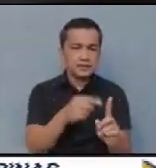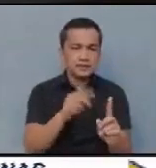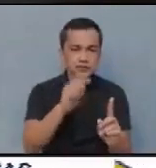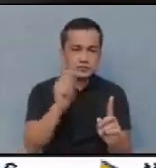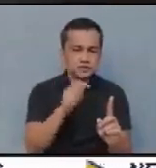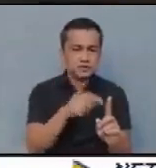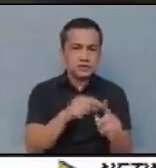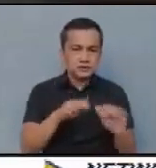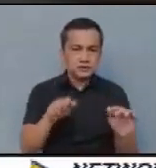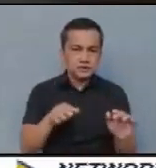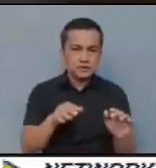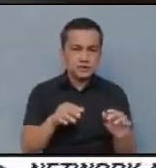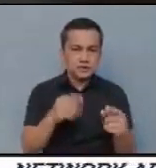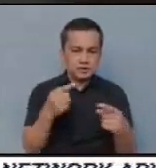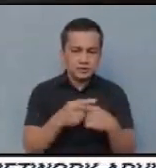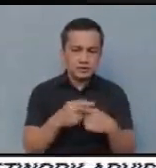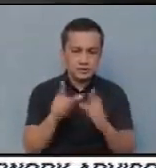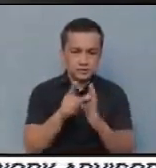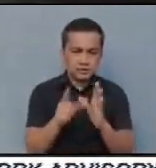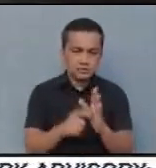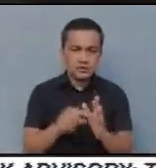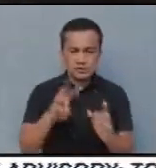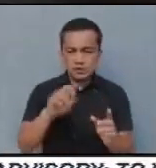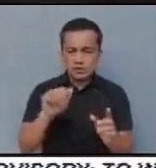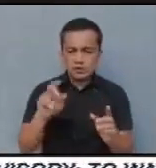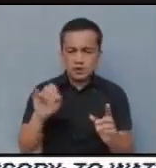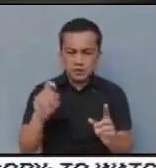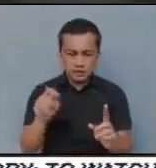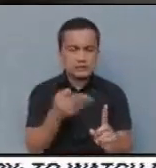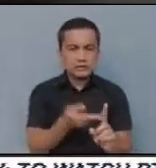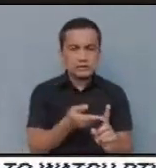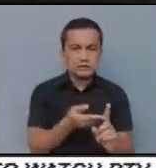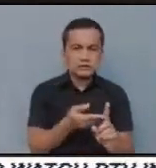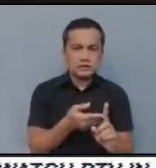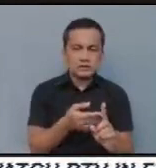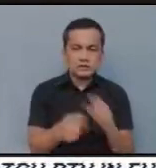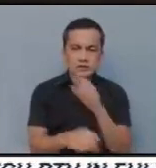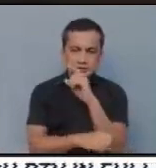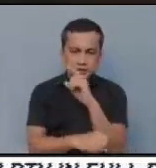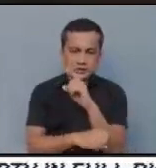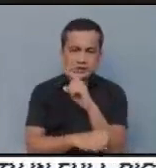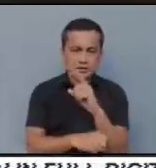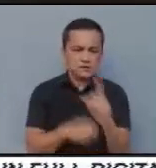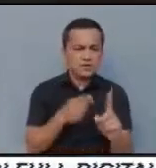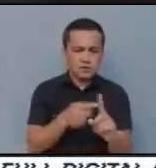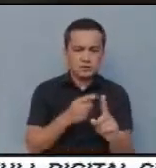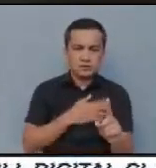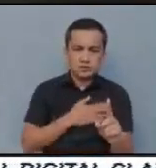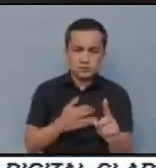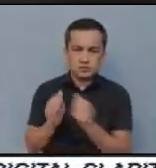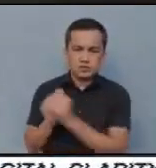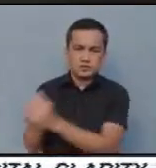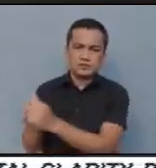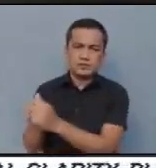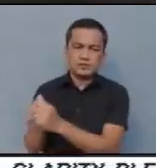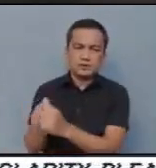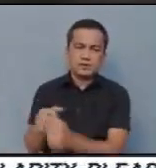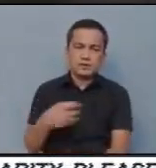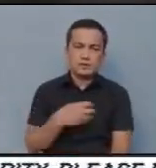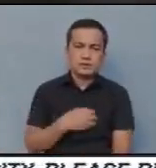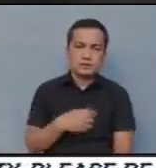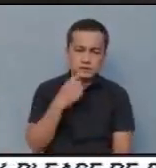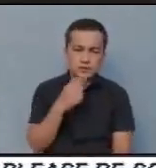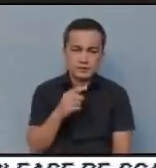in conflict with the law. May warrant of arrest siya sa kasong theft at kusa naman siyang sumama sa mga pulis. Ayon sa Pandacan